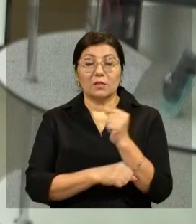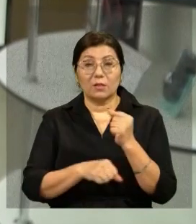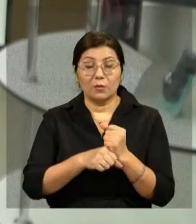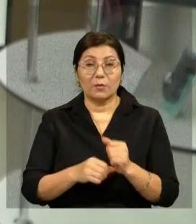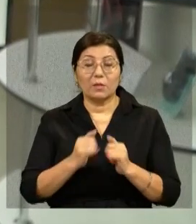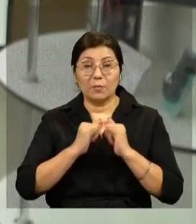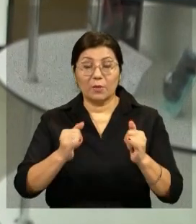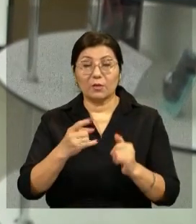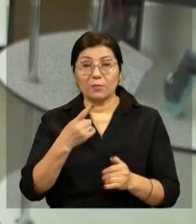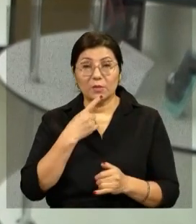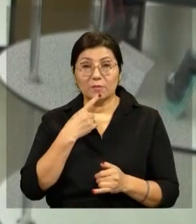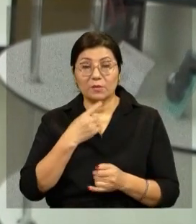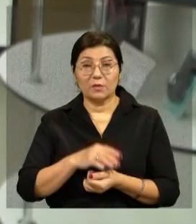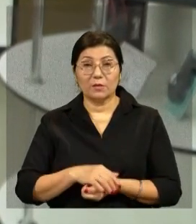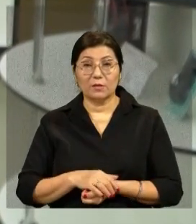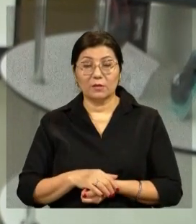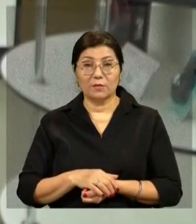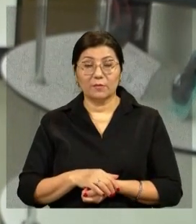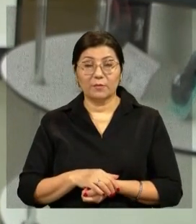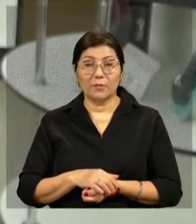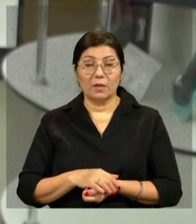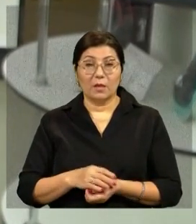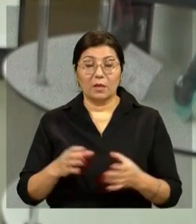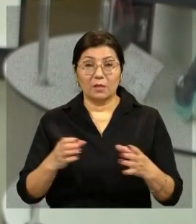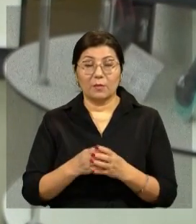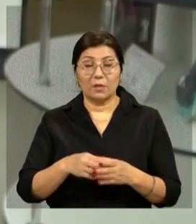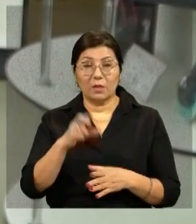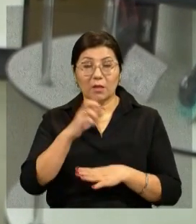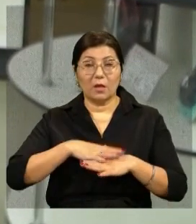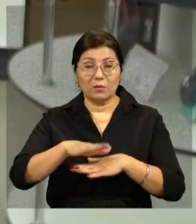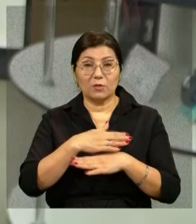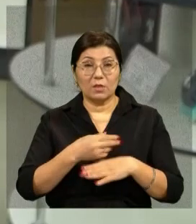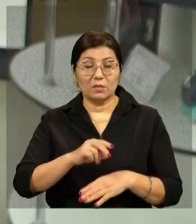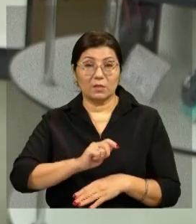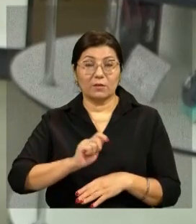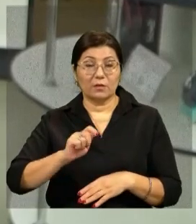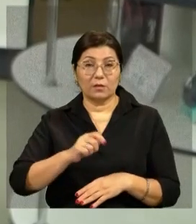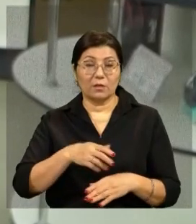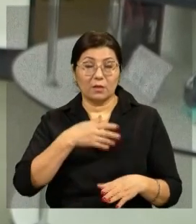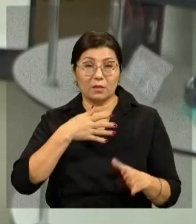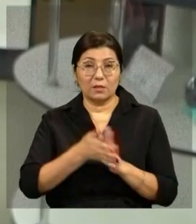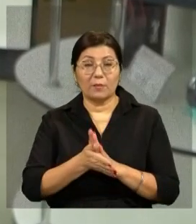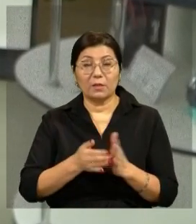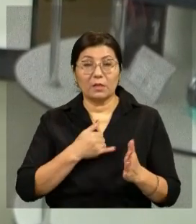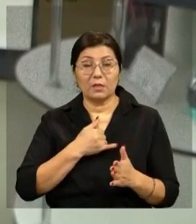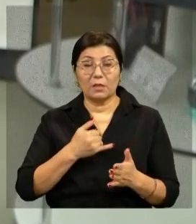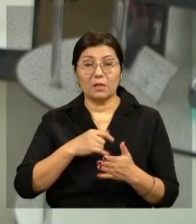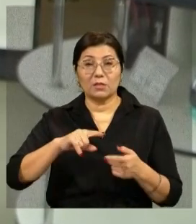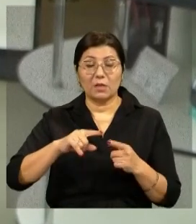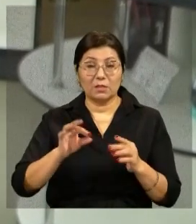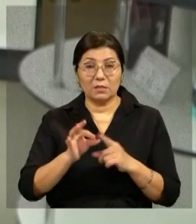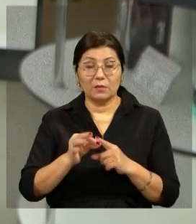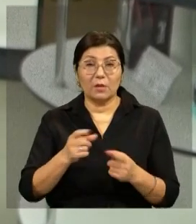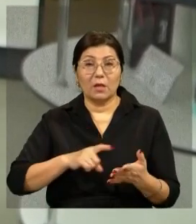представителями Департамента по защите прав потребителей и Департамента государственных доходов. Наша цель – визуальная информация, реклама, ценники должны